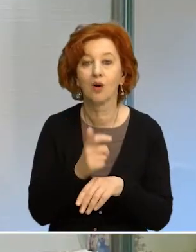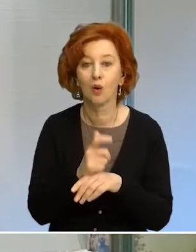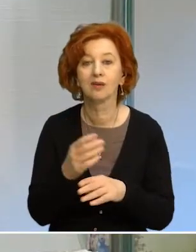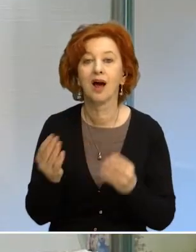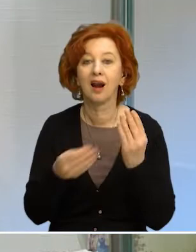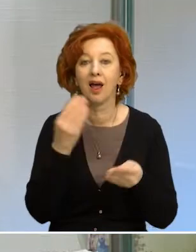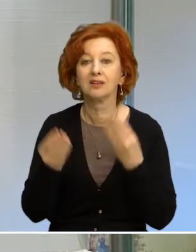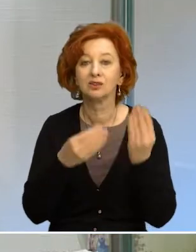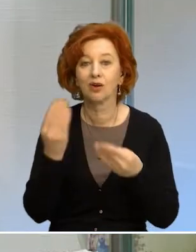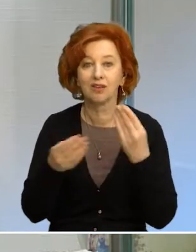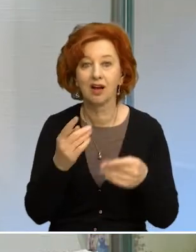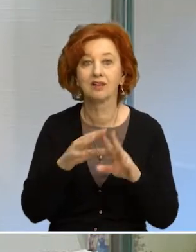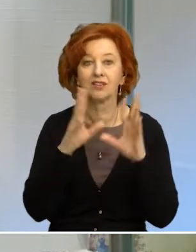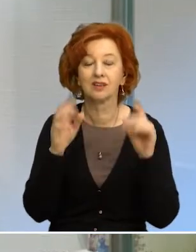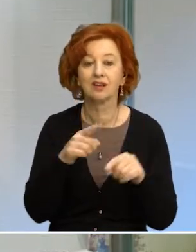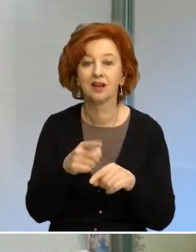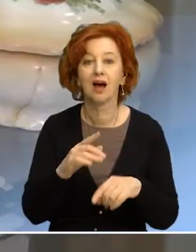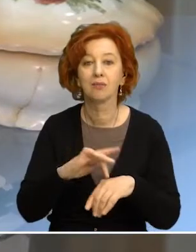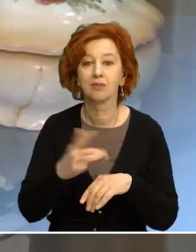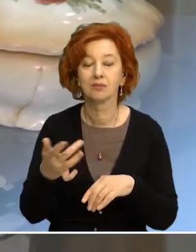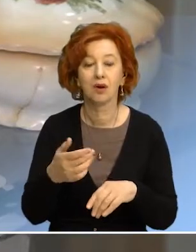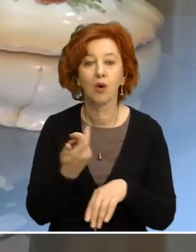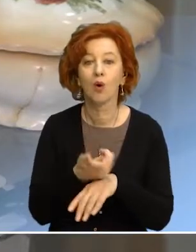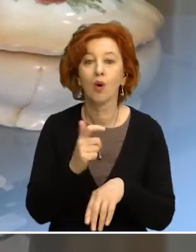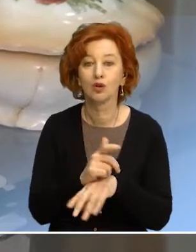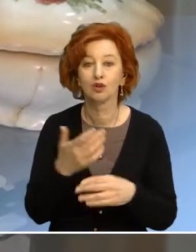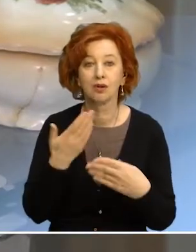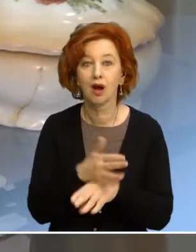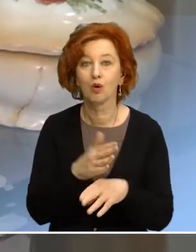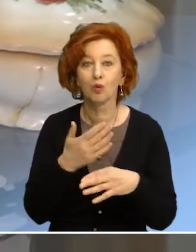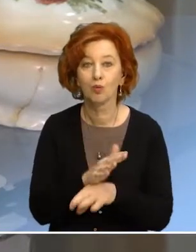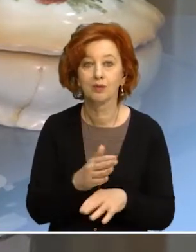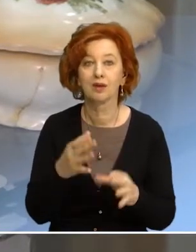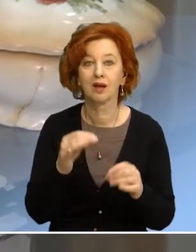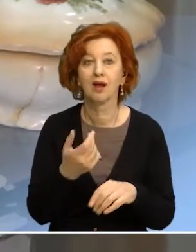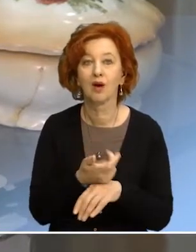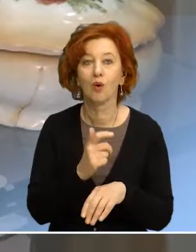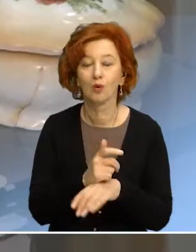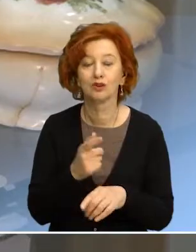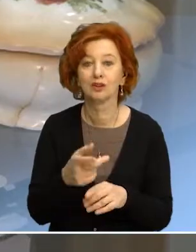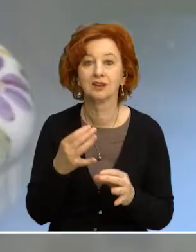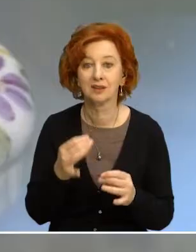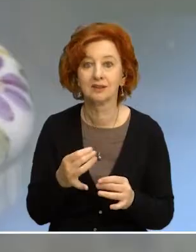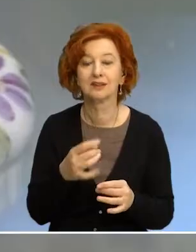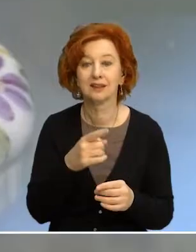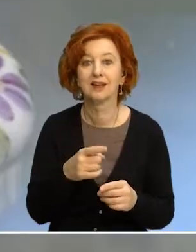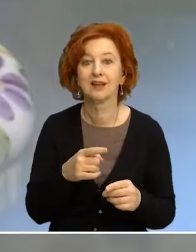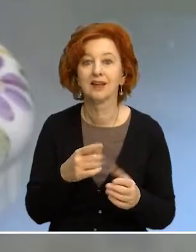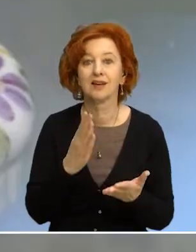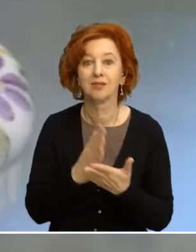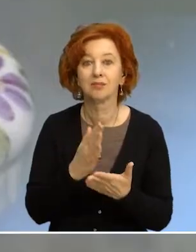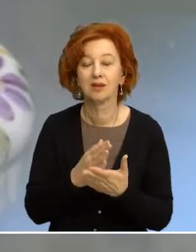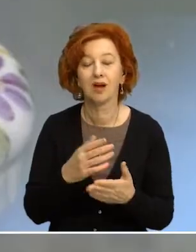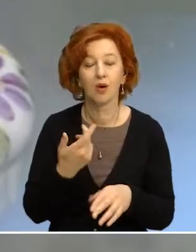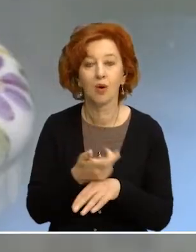нашим реставраторам, потому что и сами предметы хрупкие, и достаются, и в процессе эксплуатации мог